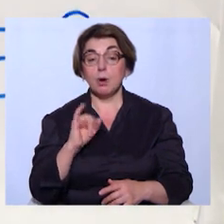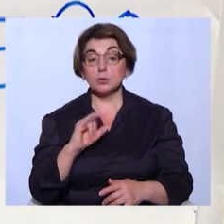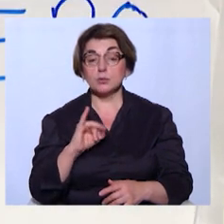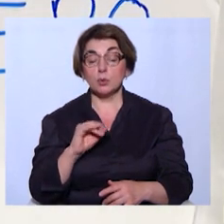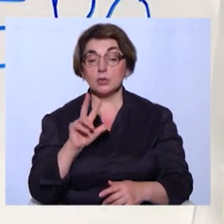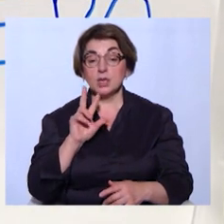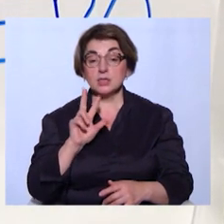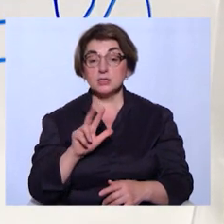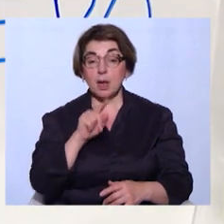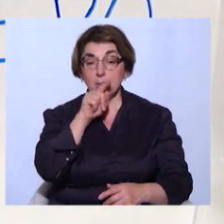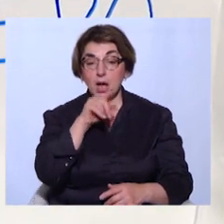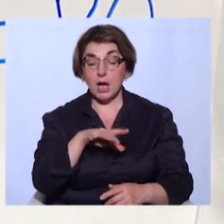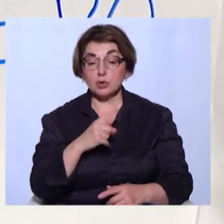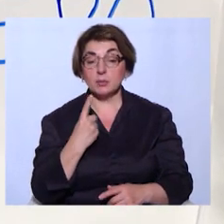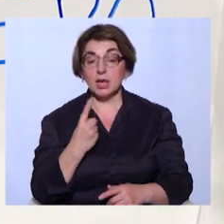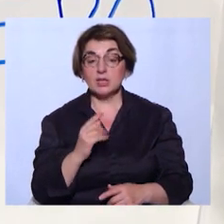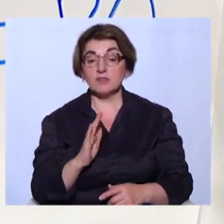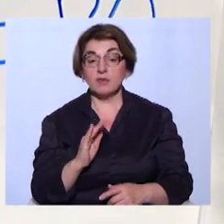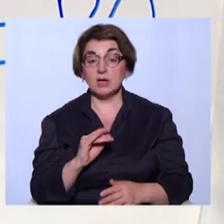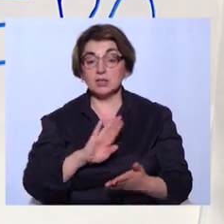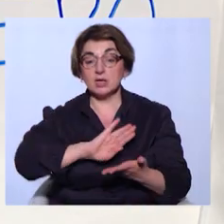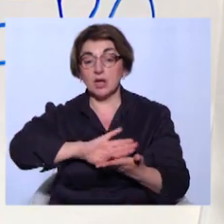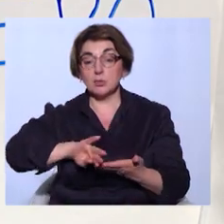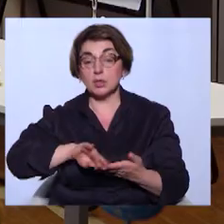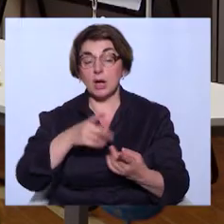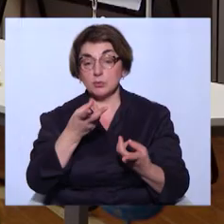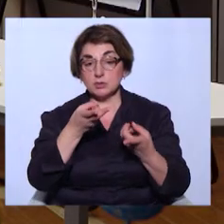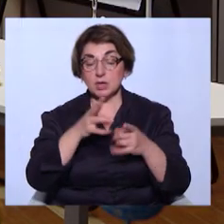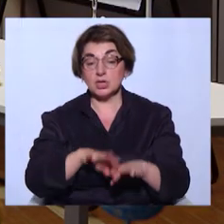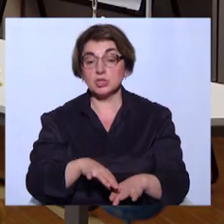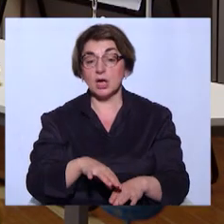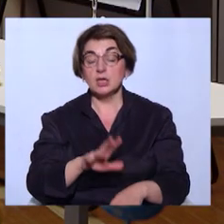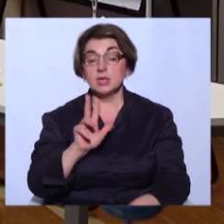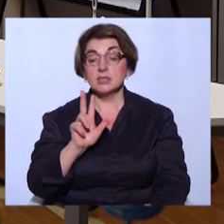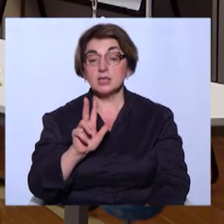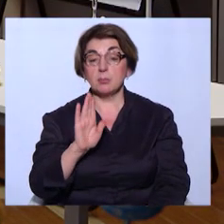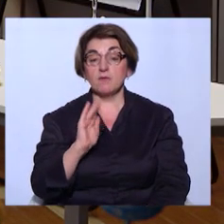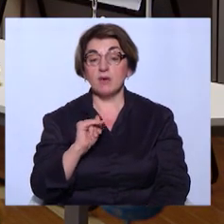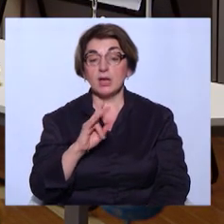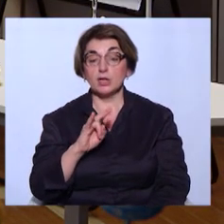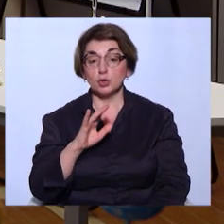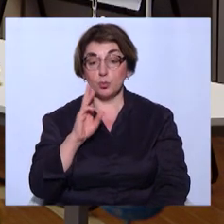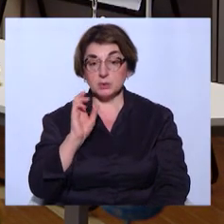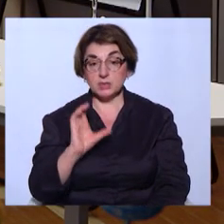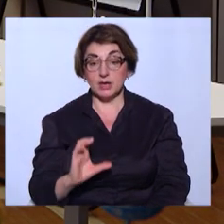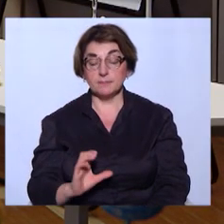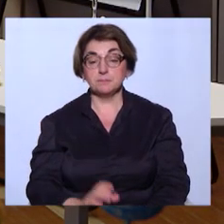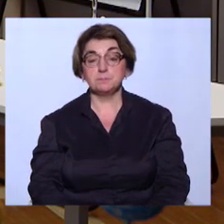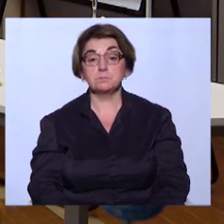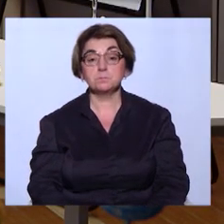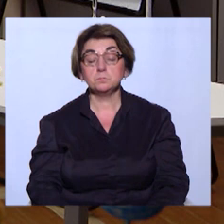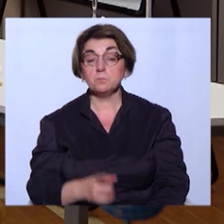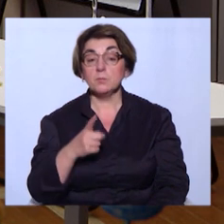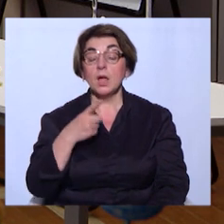სამი ატომი ერთვალენტიანი ნატრიუმი ჩამოცილდა, ამიტომ ნაშთი სამი ვალენტობისაა. მოდით ახლა მარილების